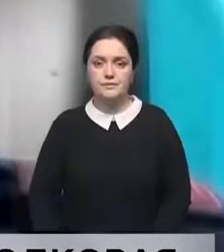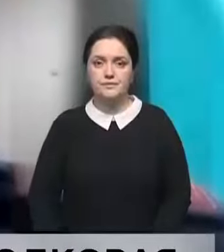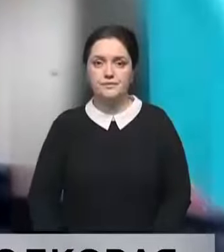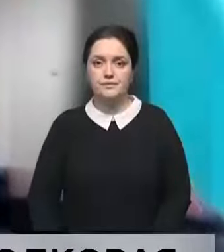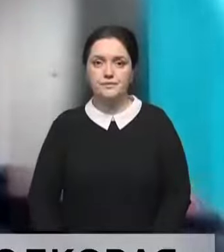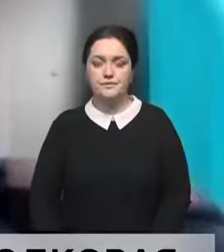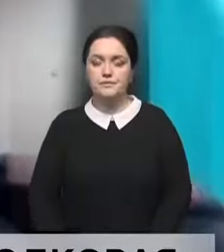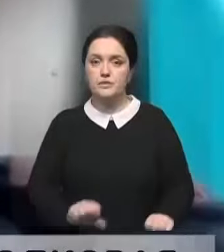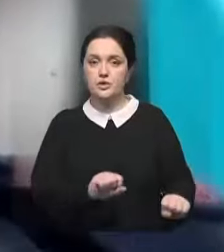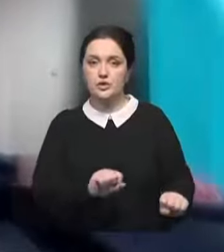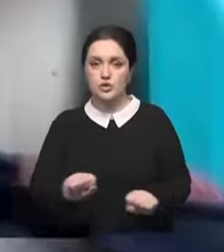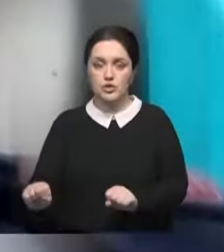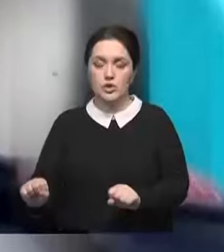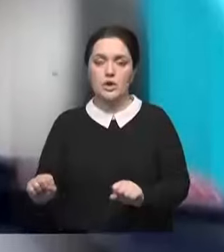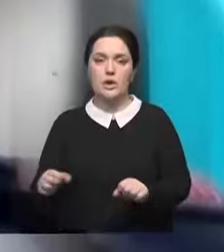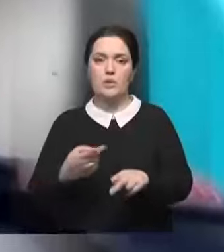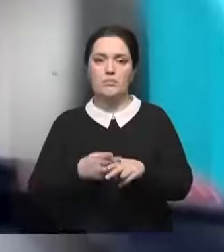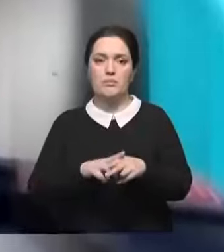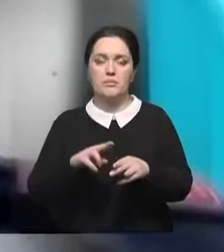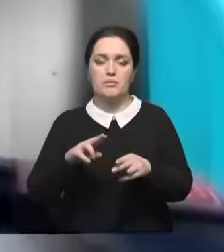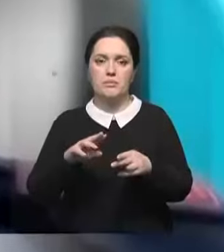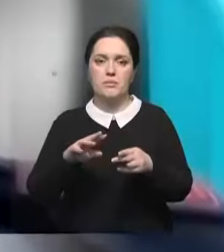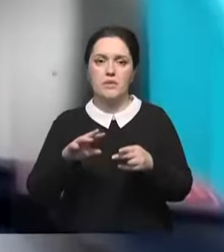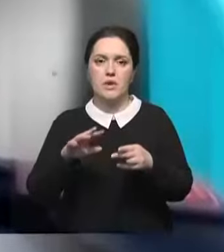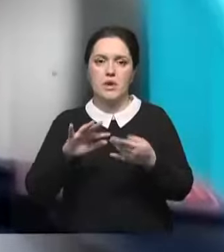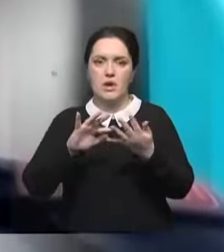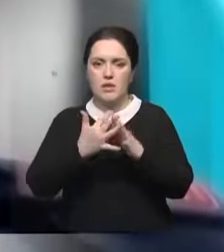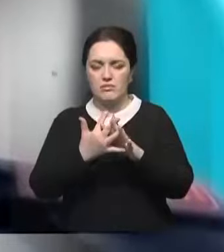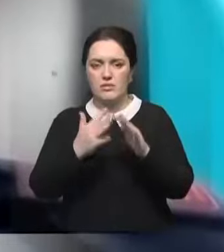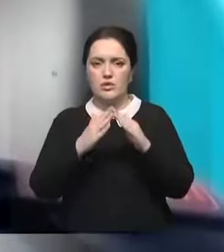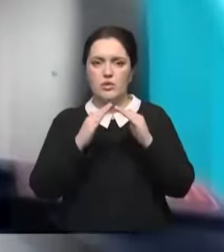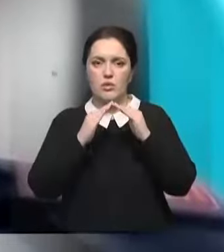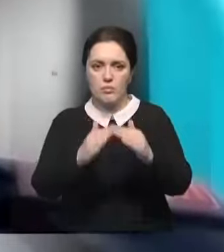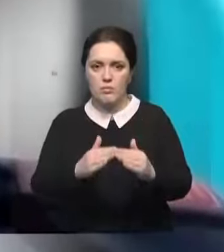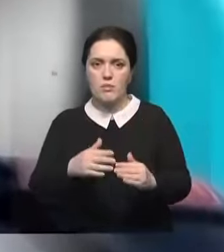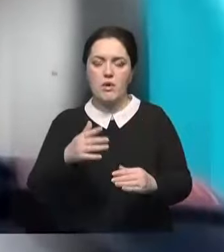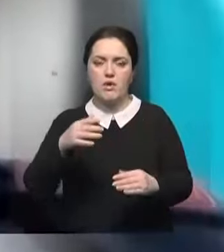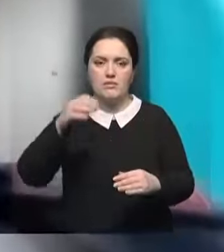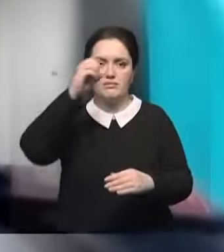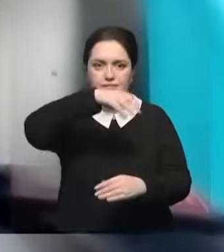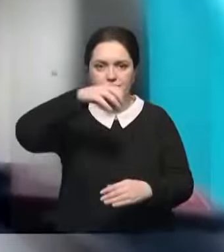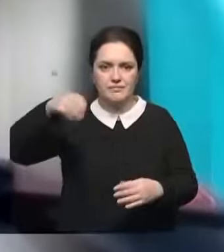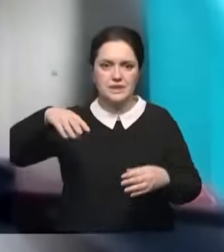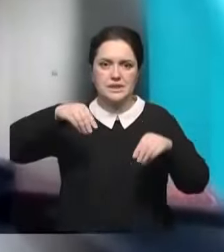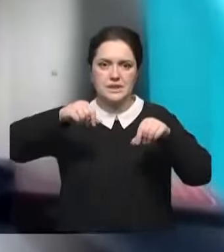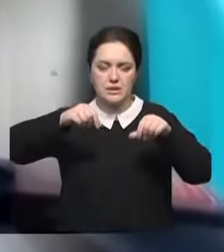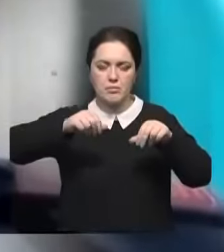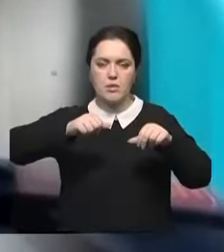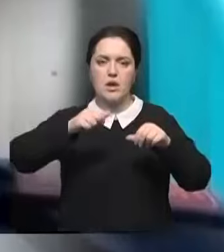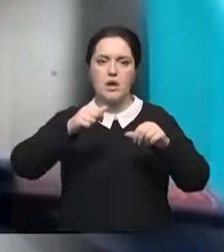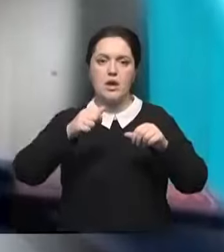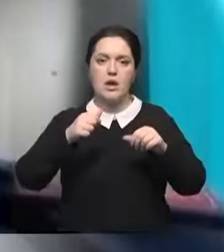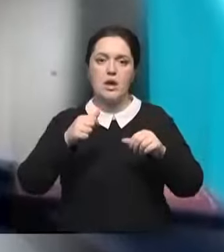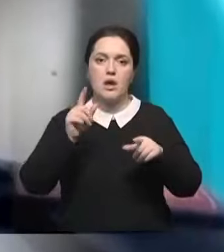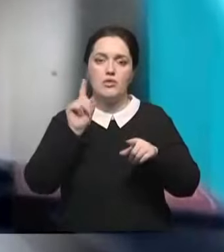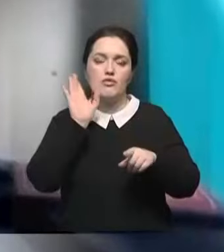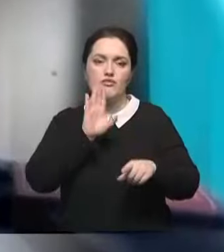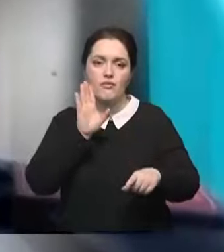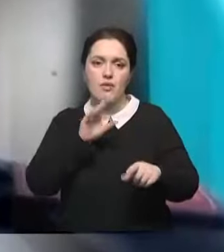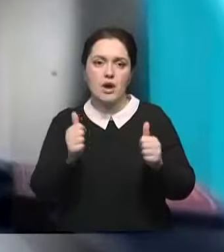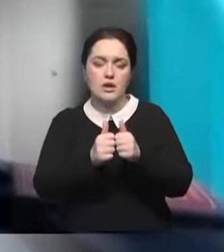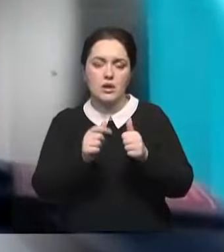Для защиты населенных пунктов возведены и укреплены обворования протяженностью 32 километра. 18 километров береговой линии водных